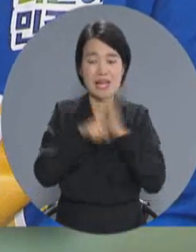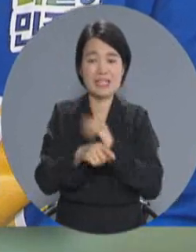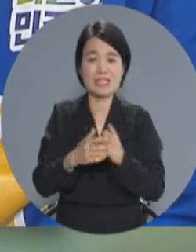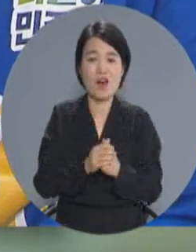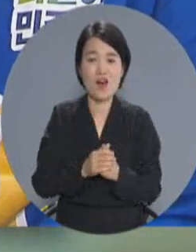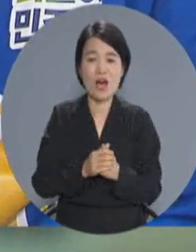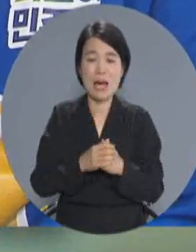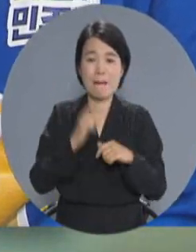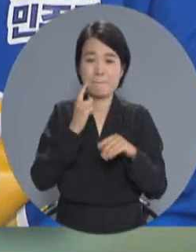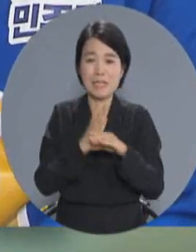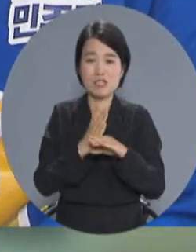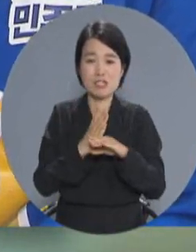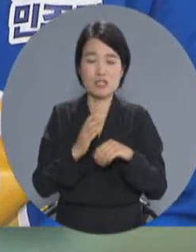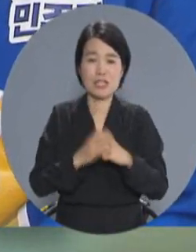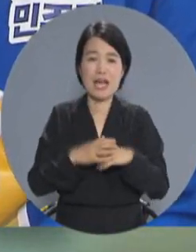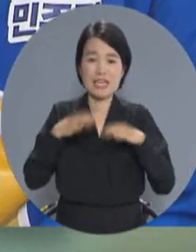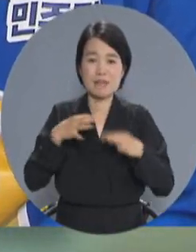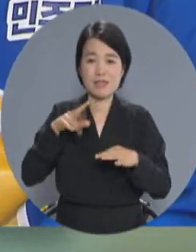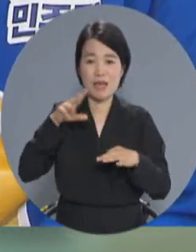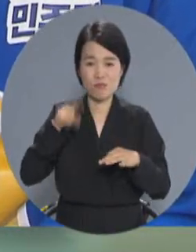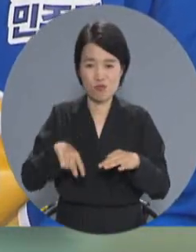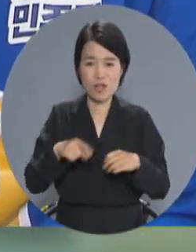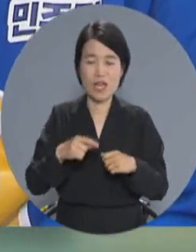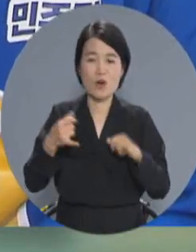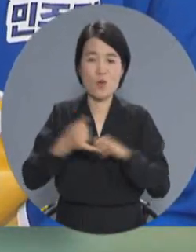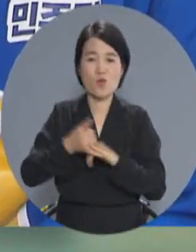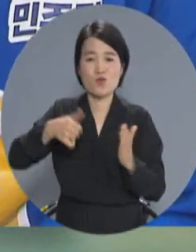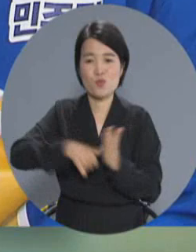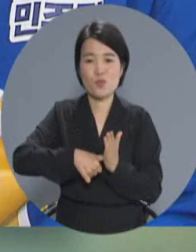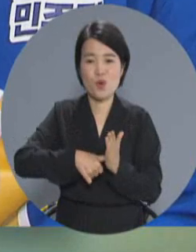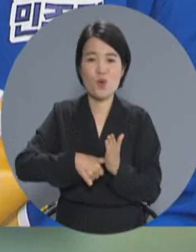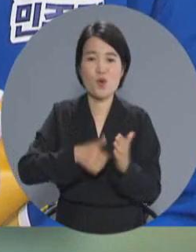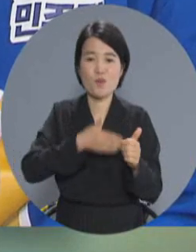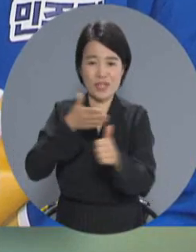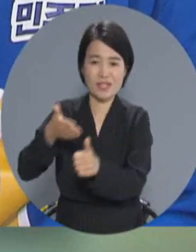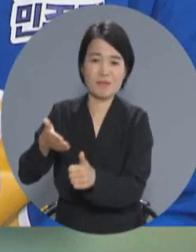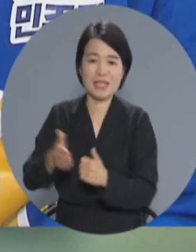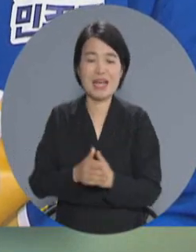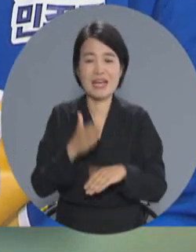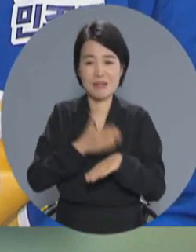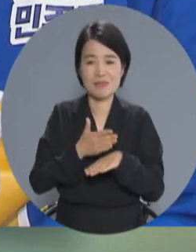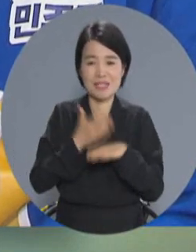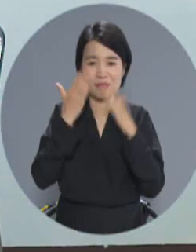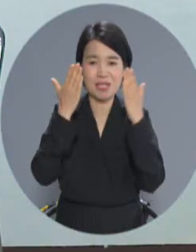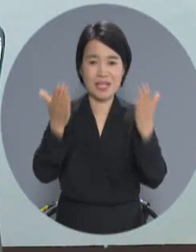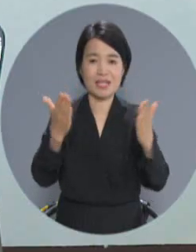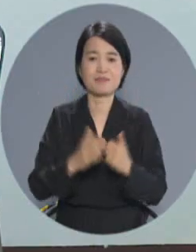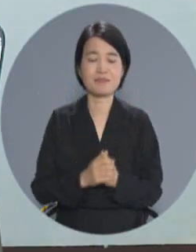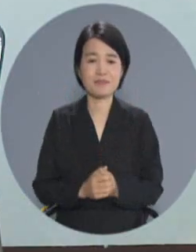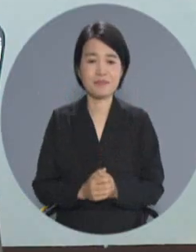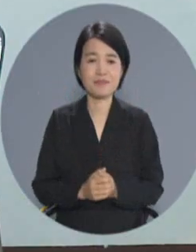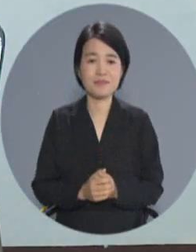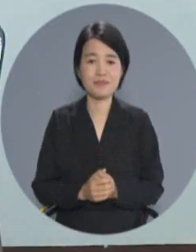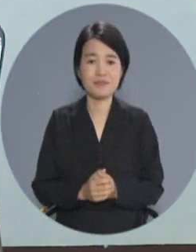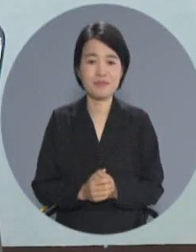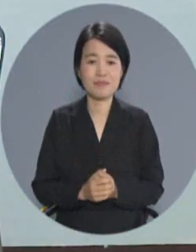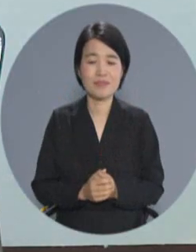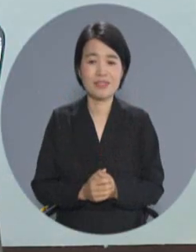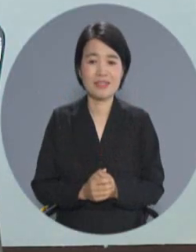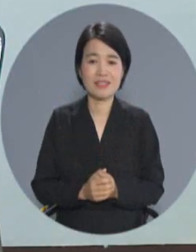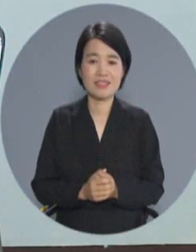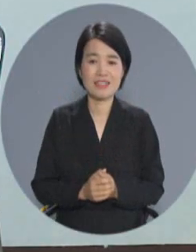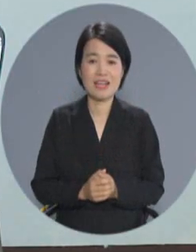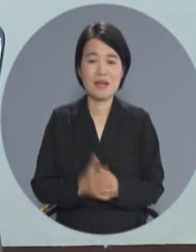1번 더불어 민주당 김제 모이게 투표해 주시기 바랍니다 고맙습니다 4 끝까지